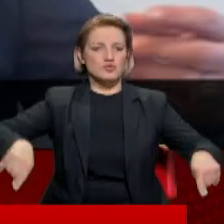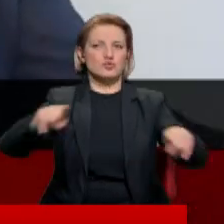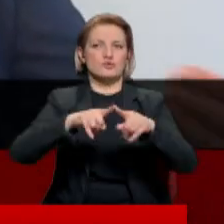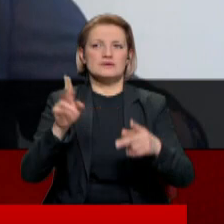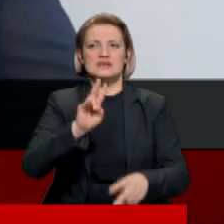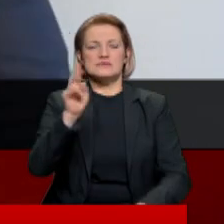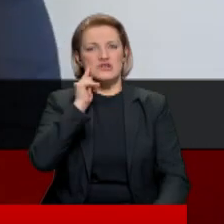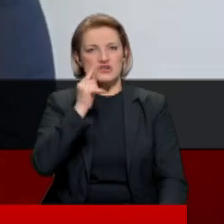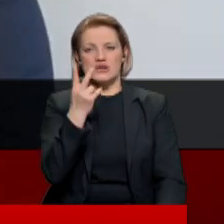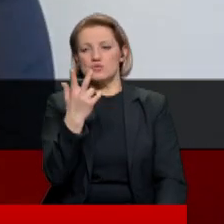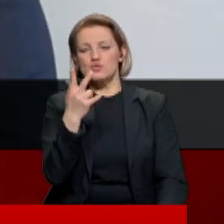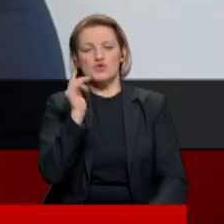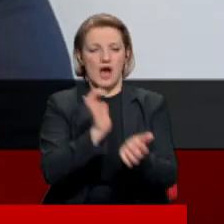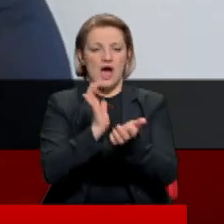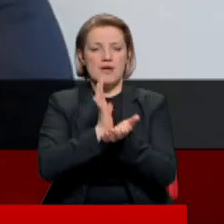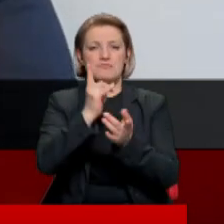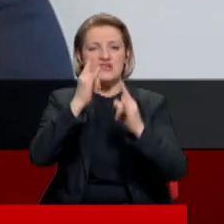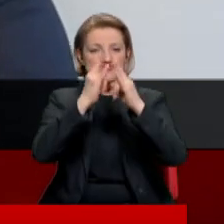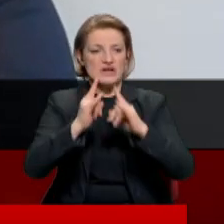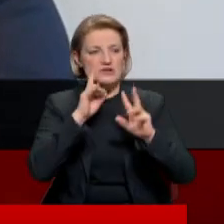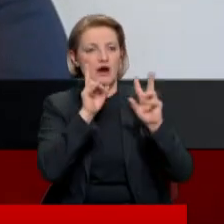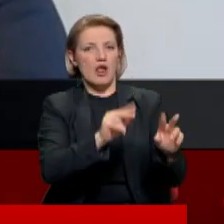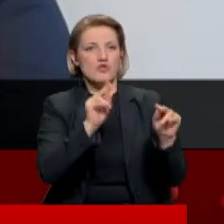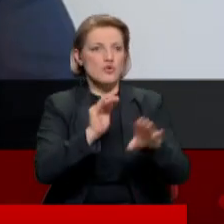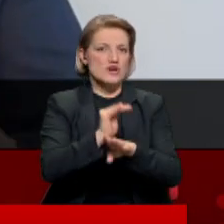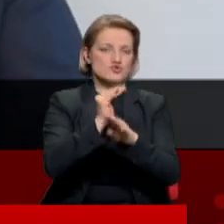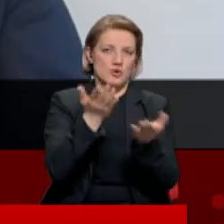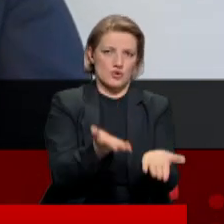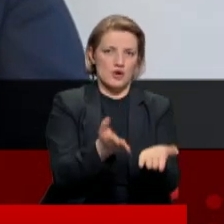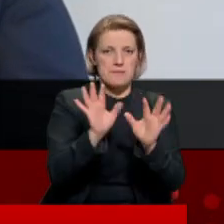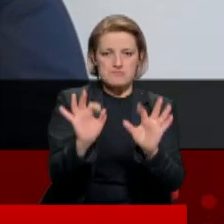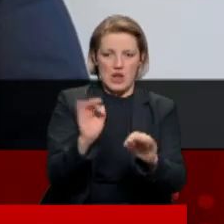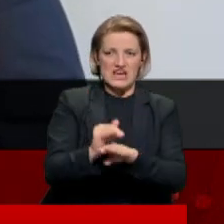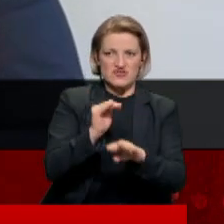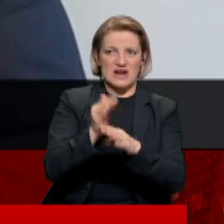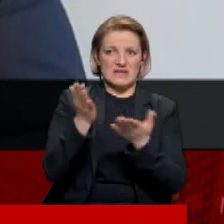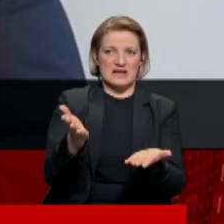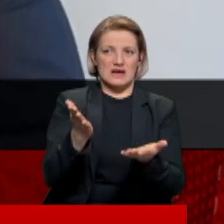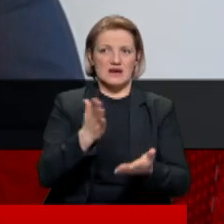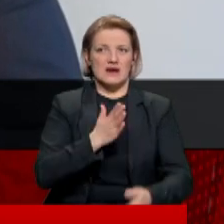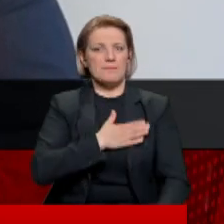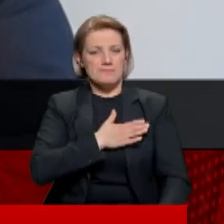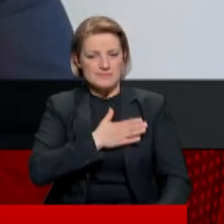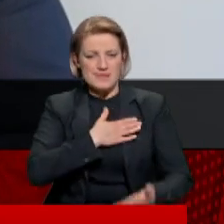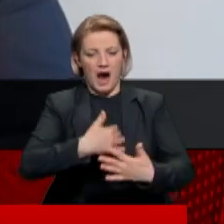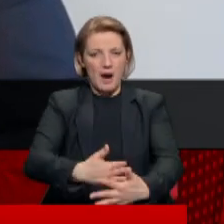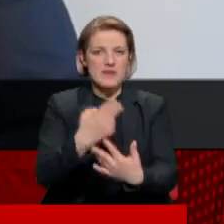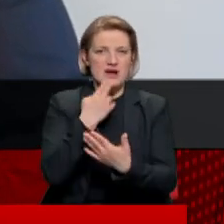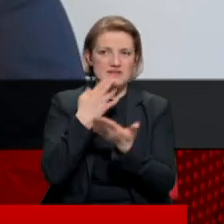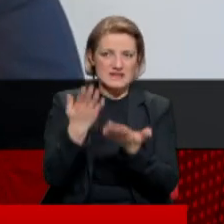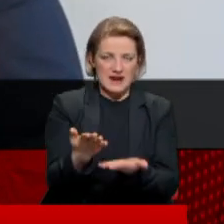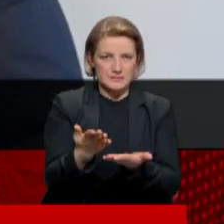kişilik bazen 2-3 aile bir çadırda kalmak suretiyle yaşıyor. Böyle yaşarken emzirme alanları, hamile